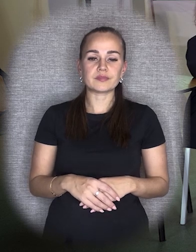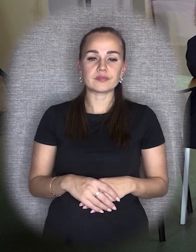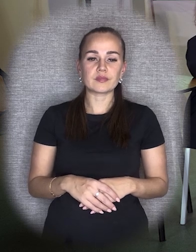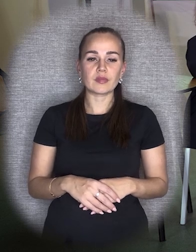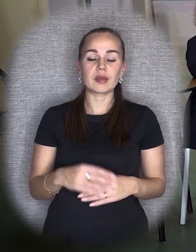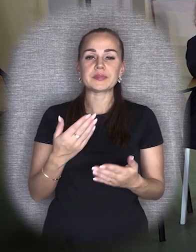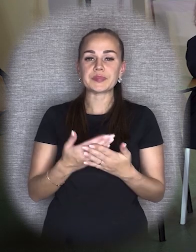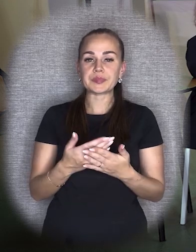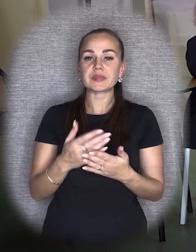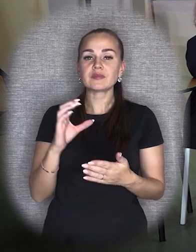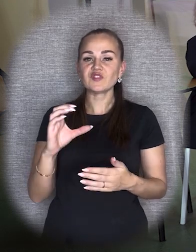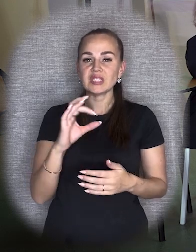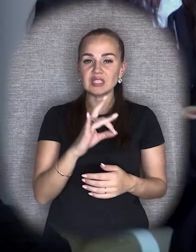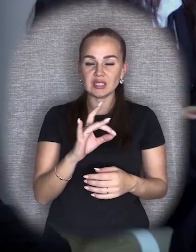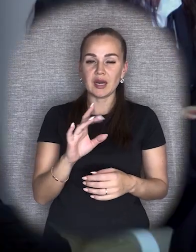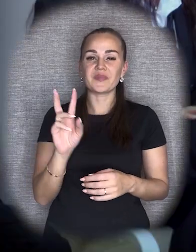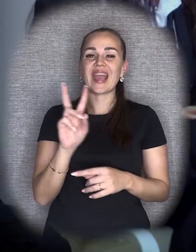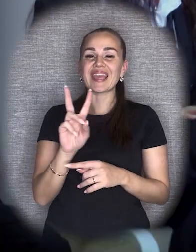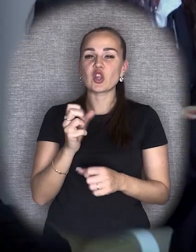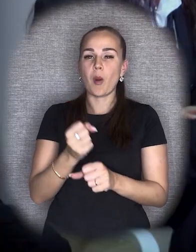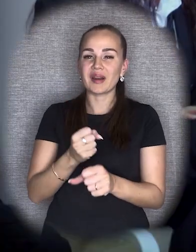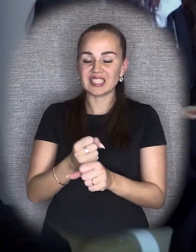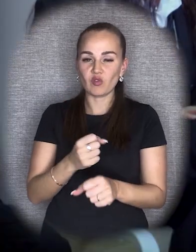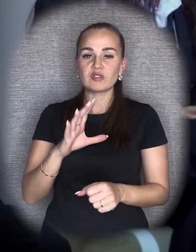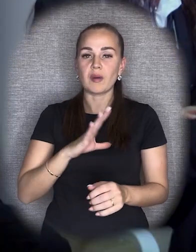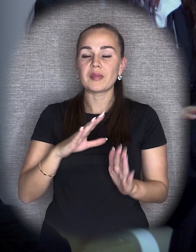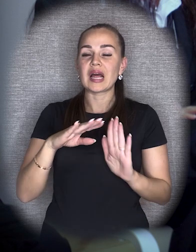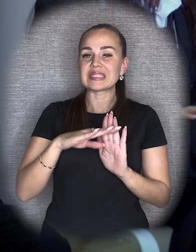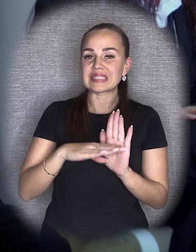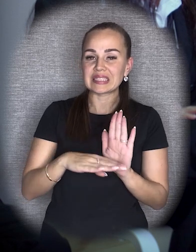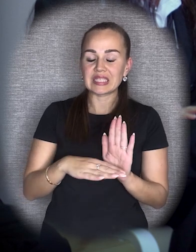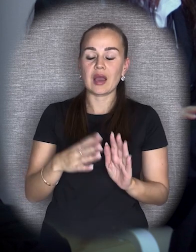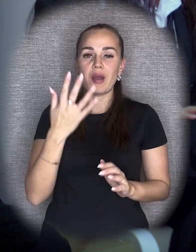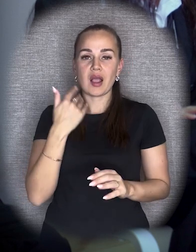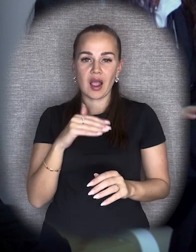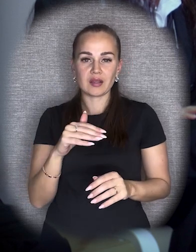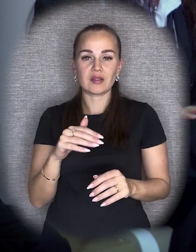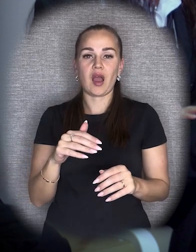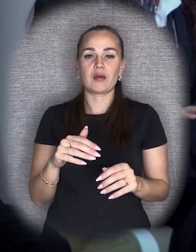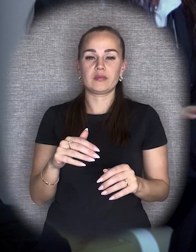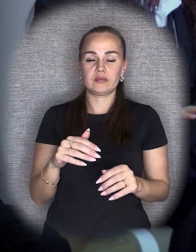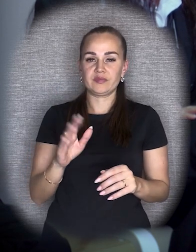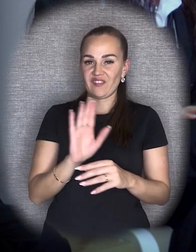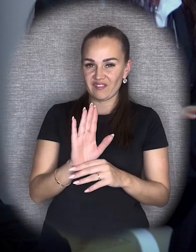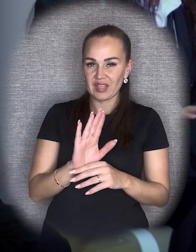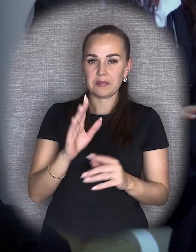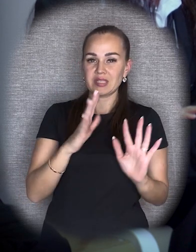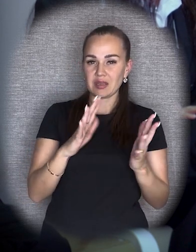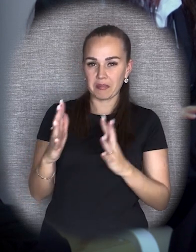системе кинопроизводства была некая такая схема, когда определенная хроника определенных даже